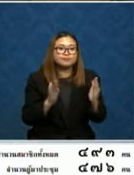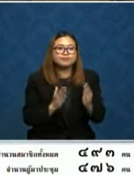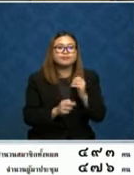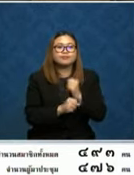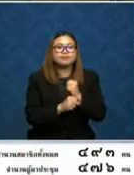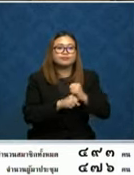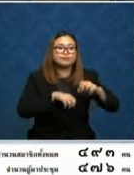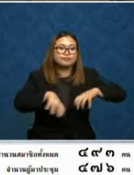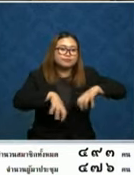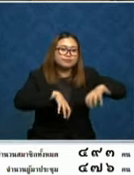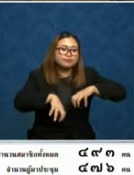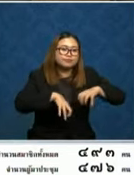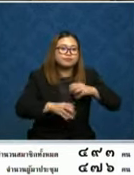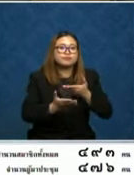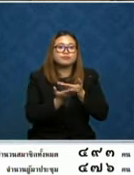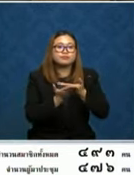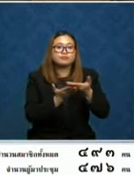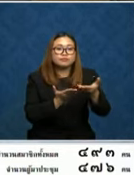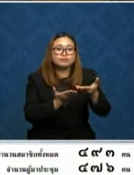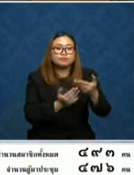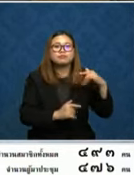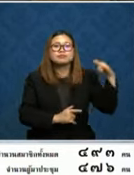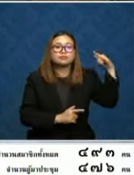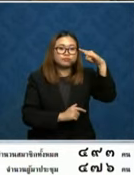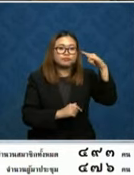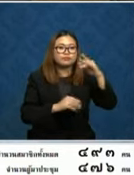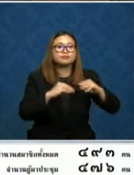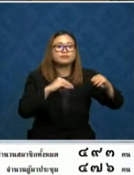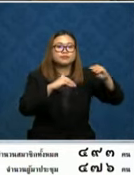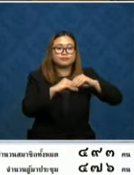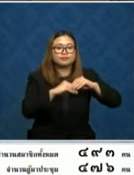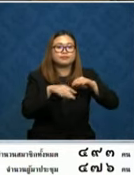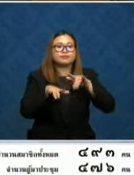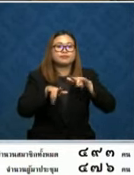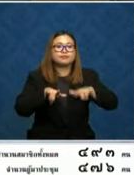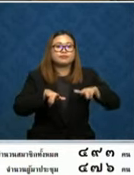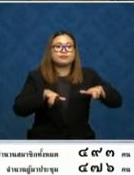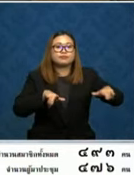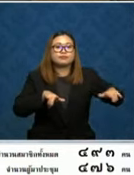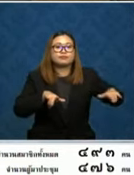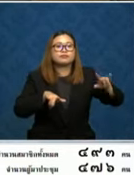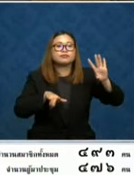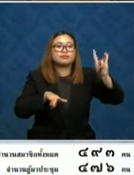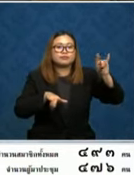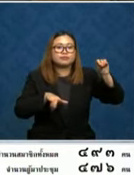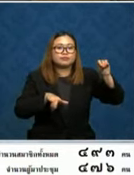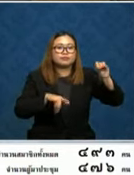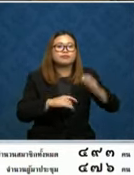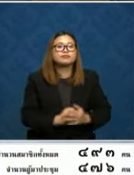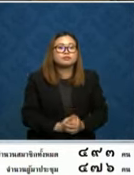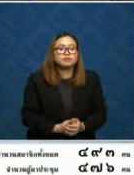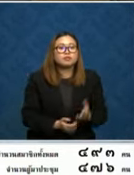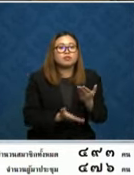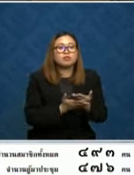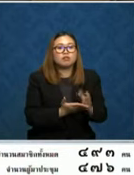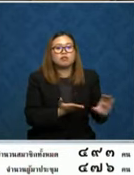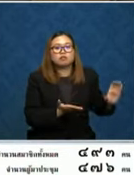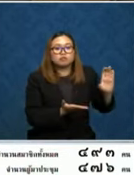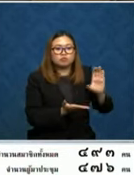ซื้อเครื่องบินอีกนะครับ80ลำครับซึ่งใช้งบประมาณหลายแสนล้